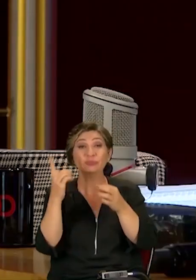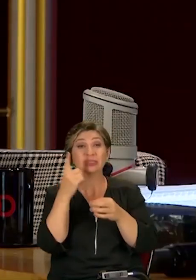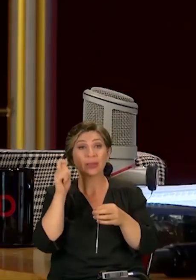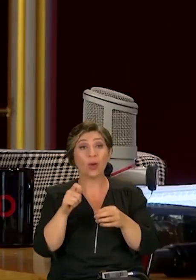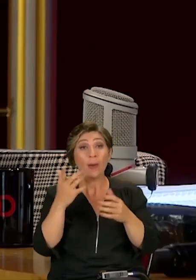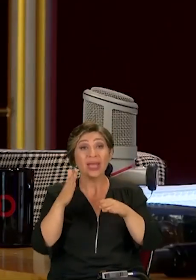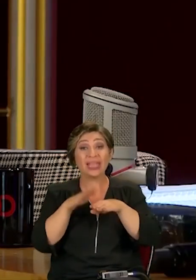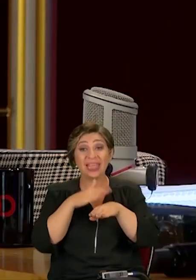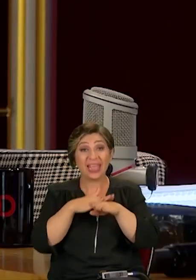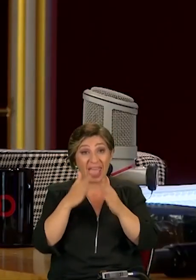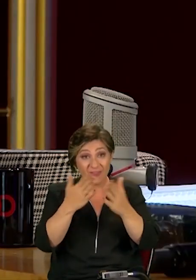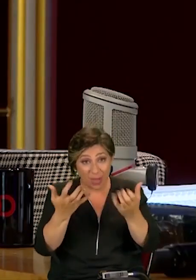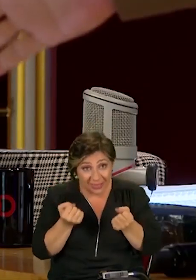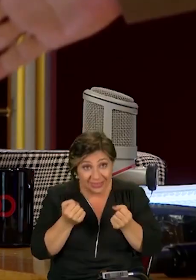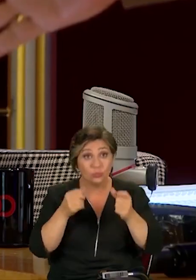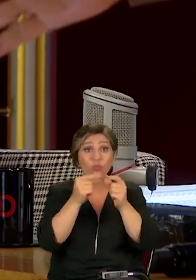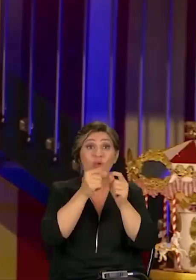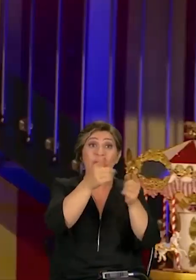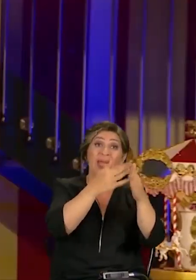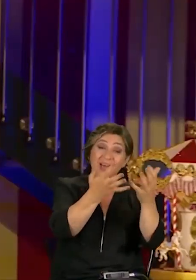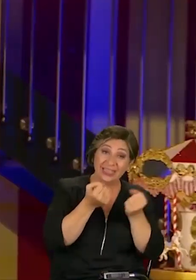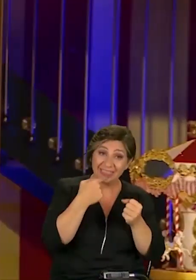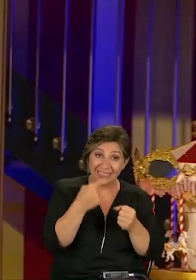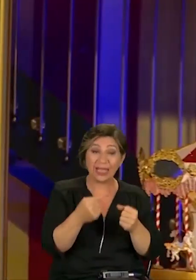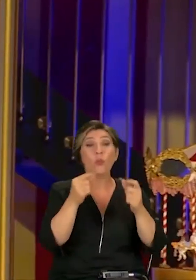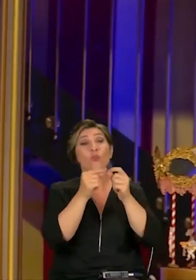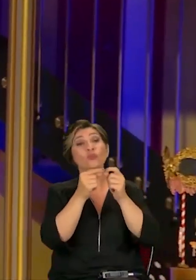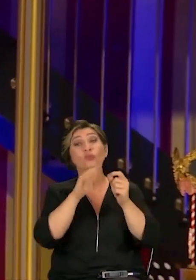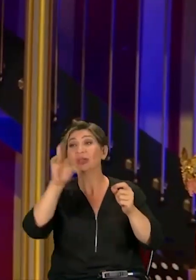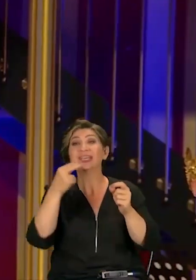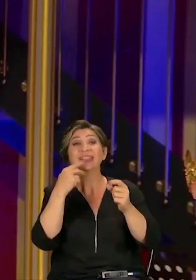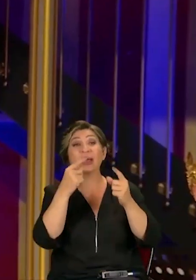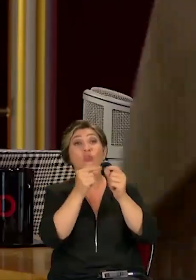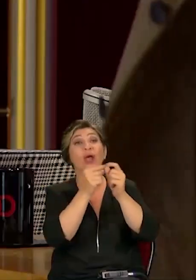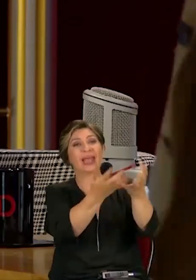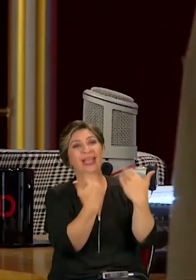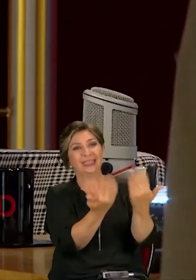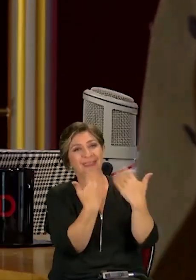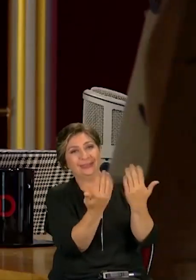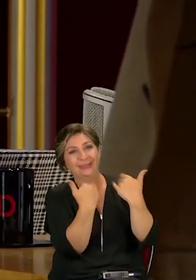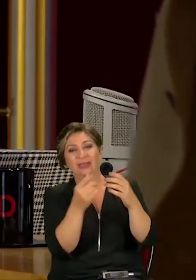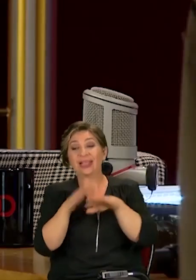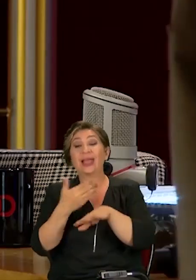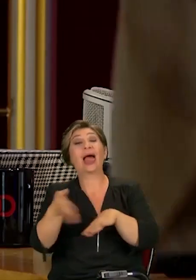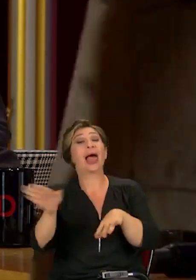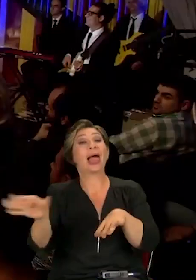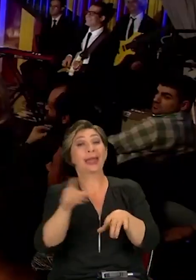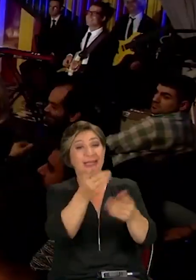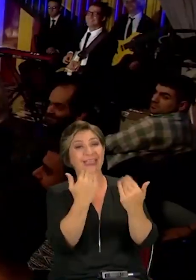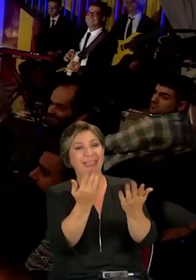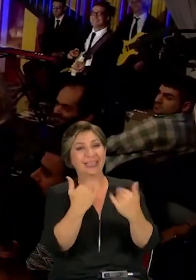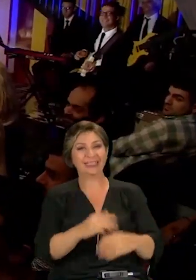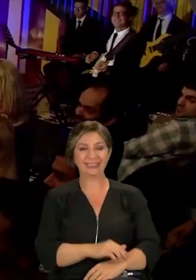ama kediyi mi eve alırsın, Burhan'ı mı eve alırsın desen bütün kadınlar der ki hemen Burhan gelsin, kediyi boş verin.